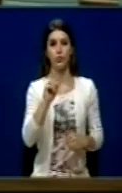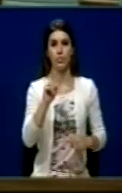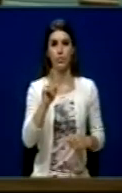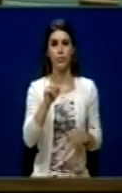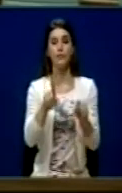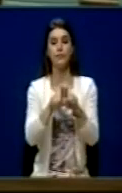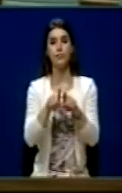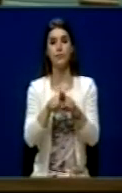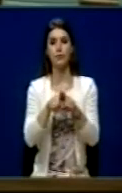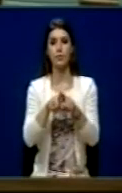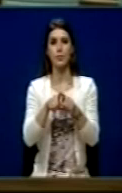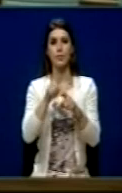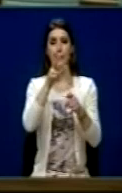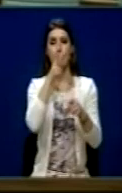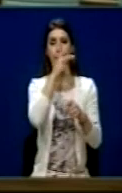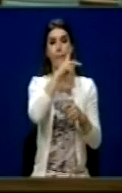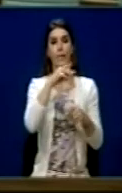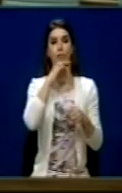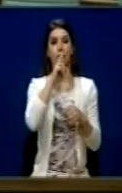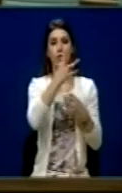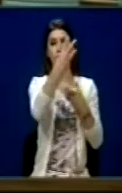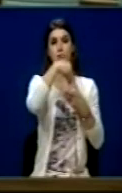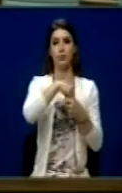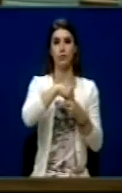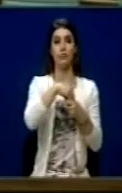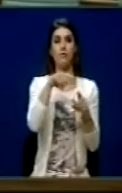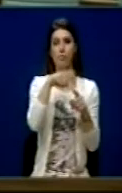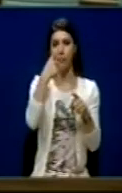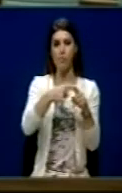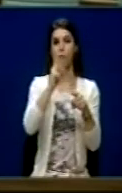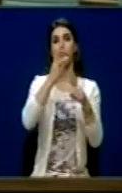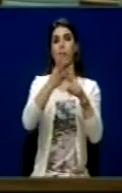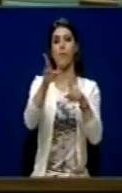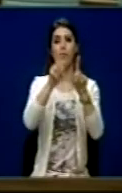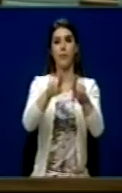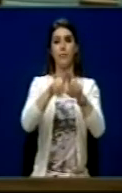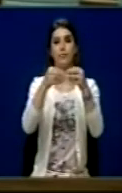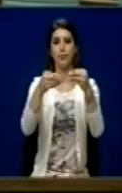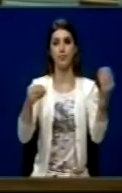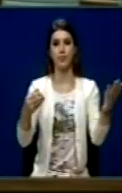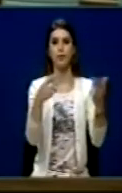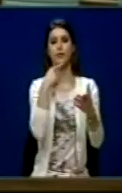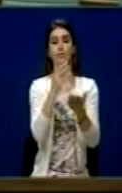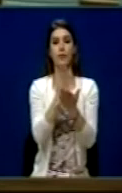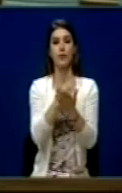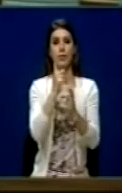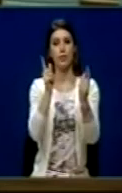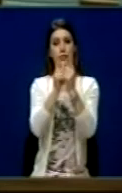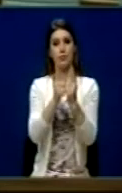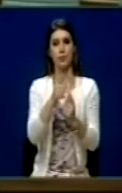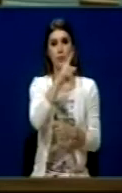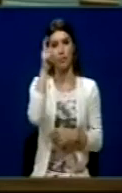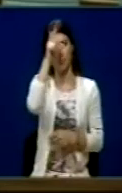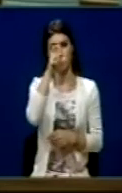ta një farë më një të integrojnë veri unë për brendë, dhe këtë të kanë thënë të disa e në për shtë të bërë thënë për jetë për. Dhe rjeli mesht të daq që të merem i vesh me Serbim, pra që të afusim Serbim brendë.